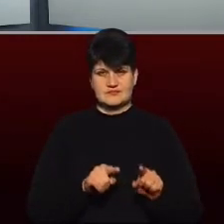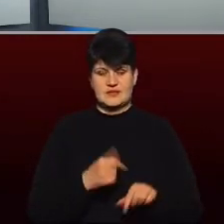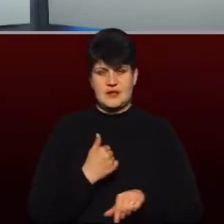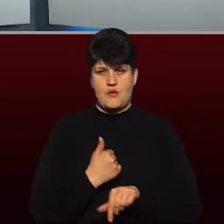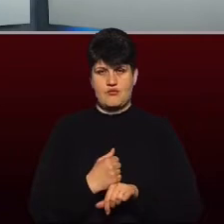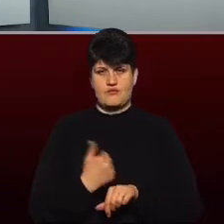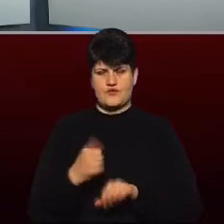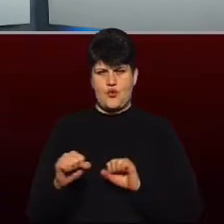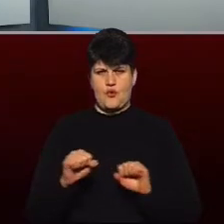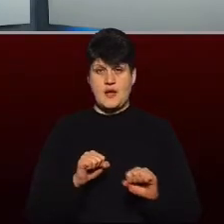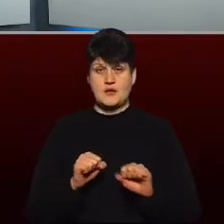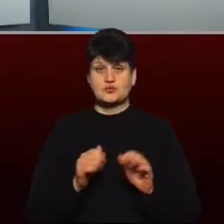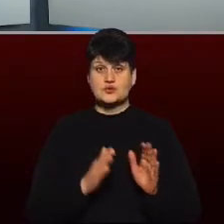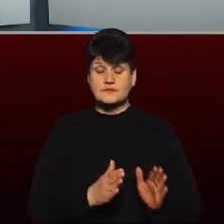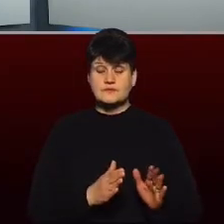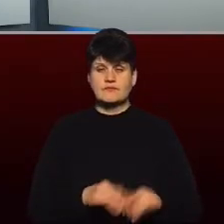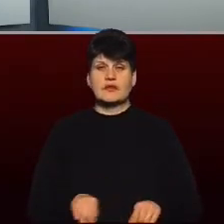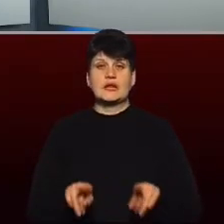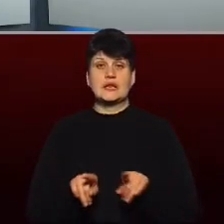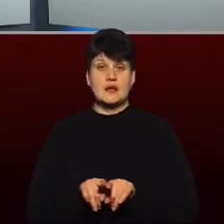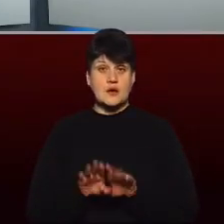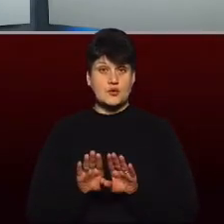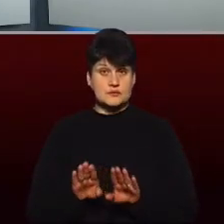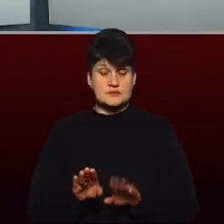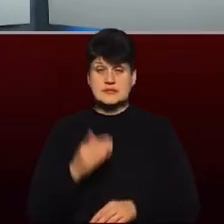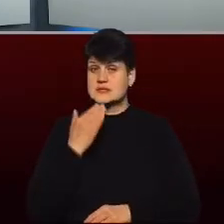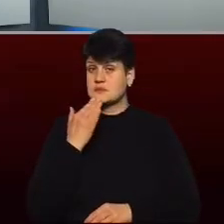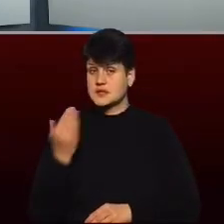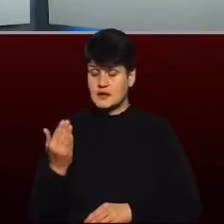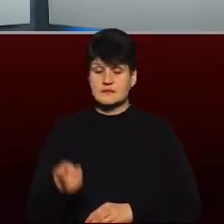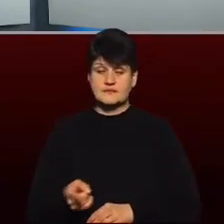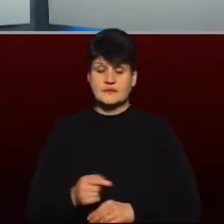головнокомандувача. Також запитання, чи